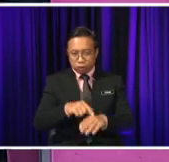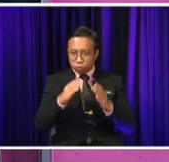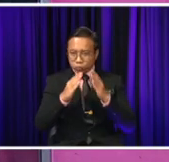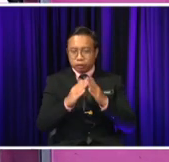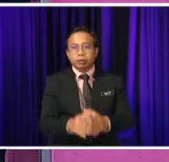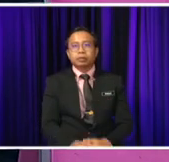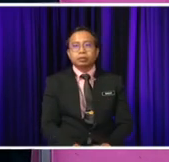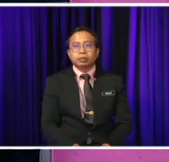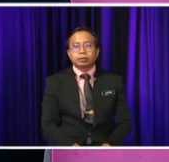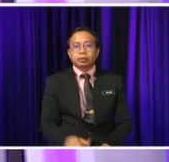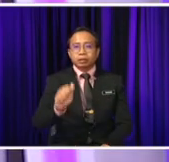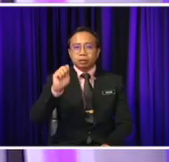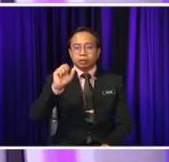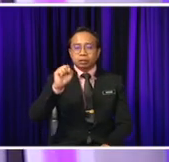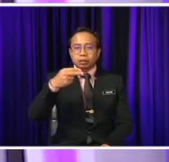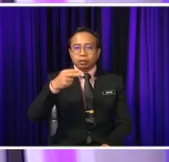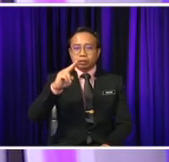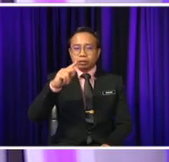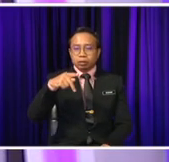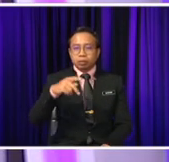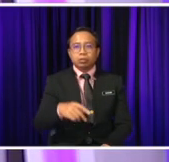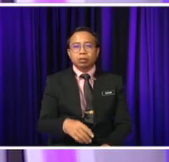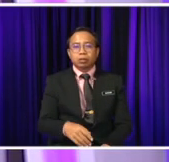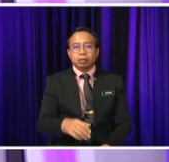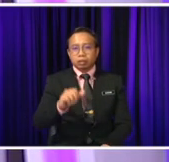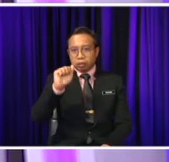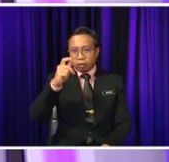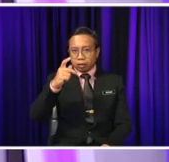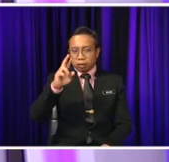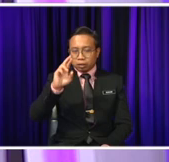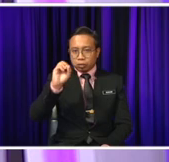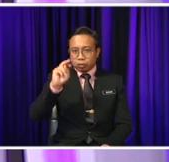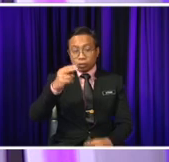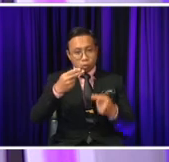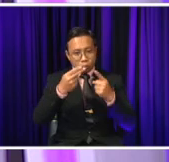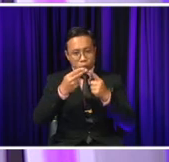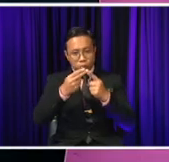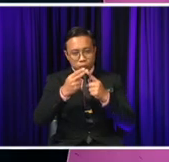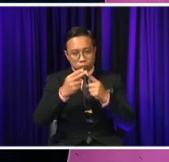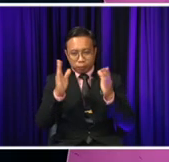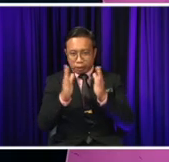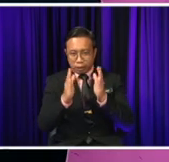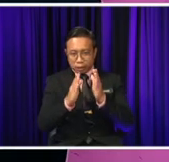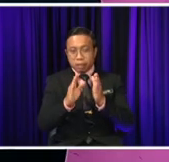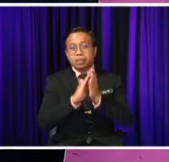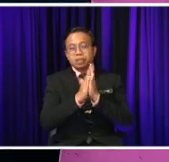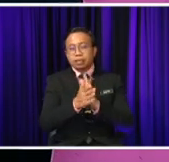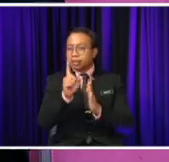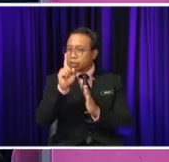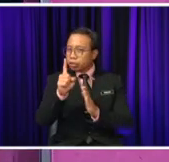rumah asahuni merupakan akronim saya jadikan sebagai satu watak dan